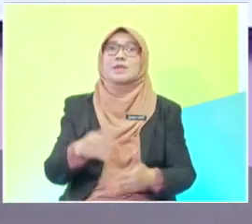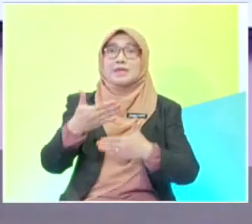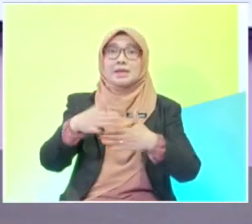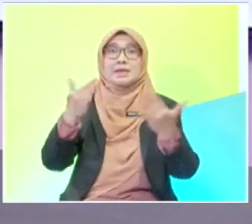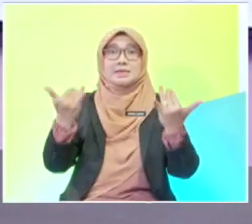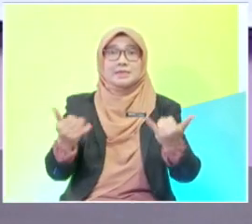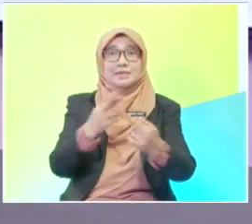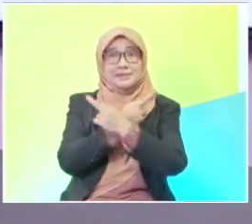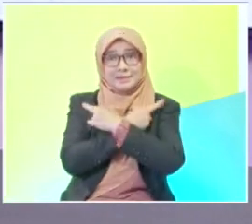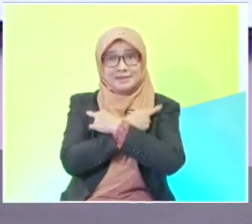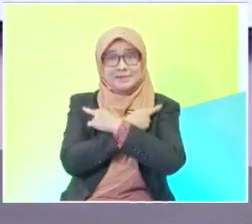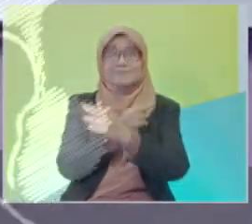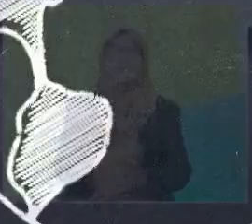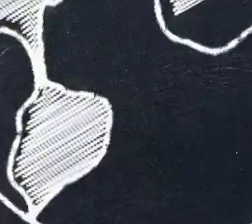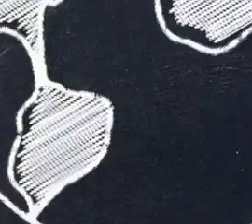TV KPM.